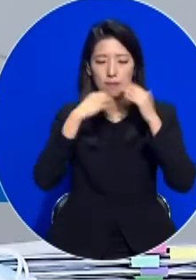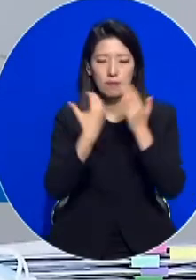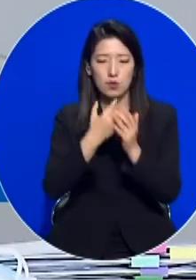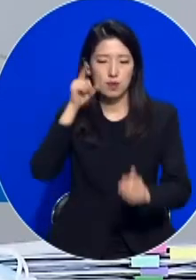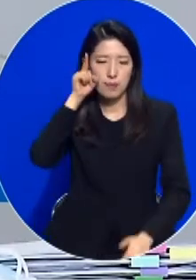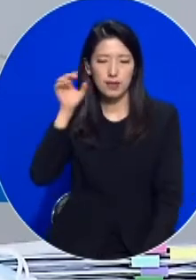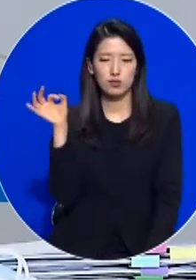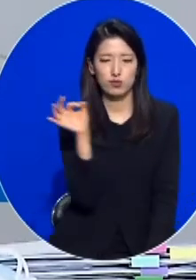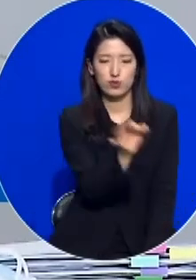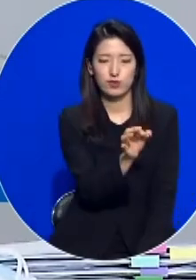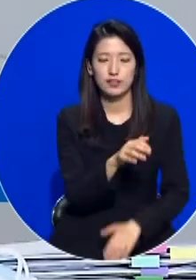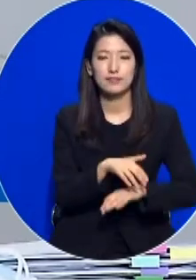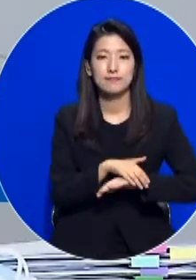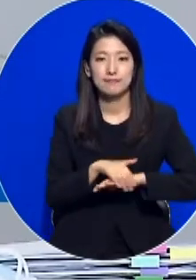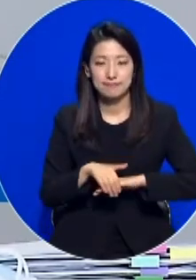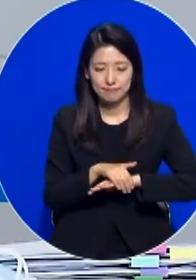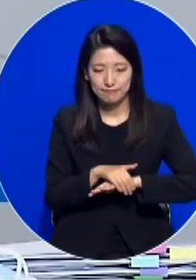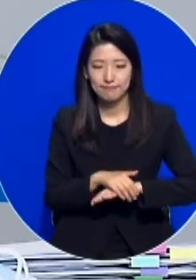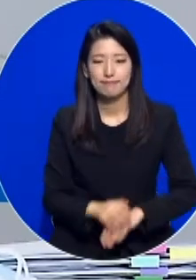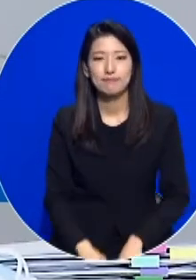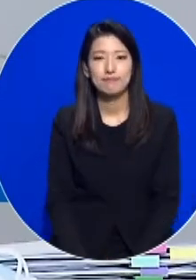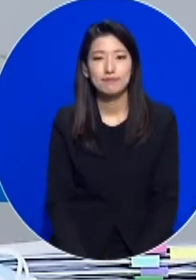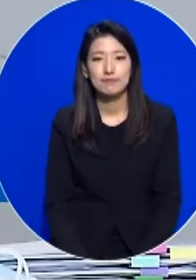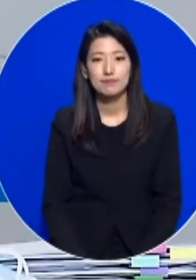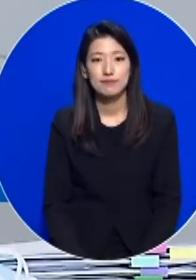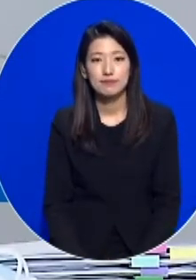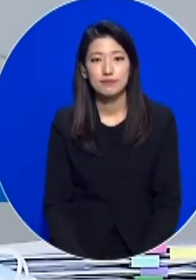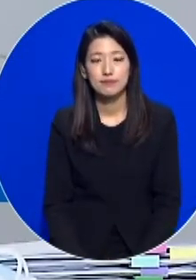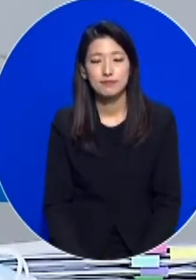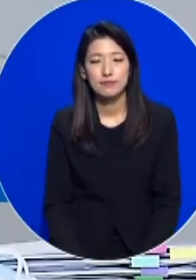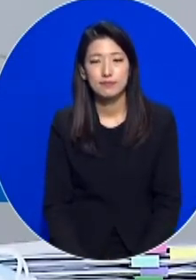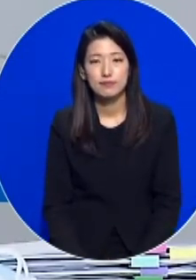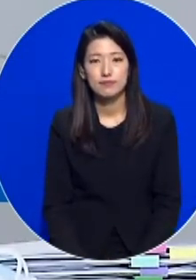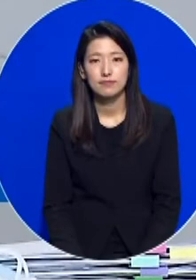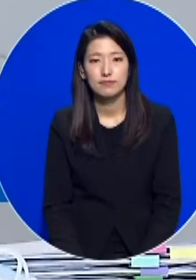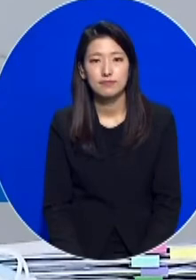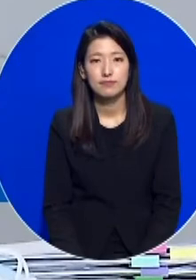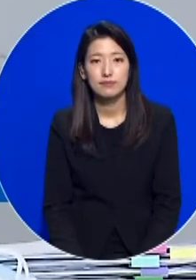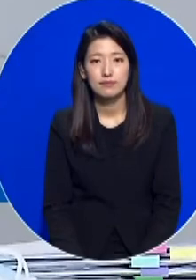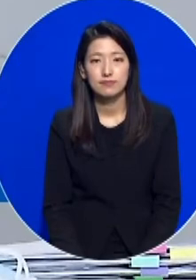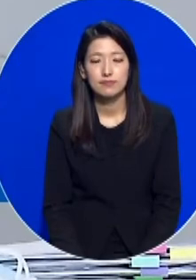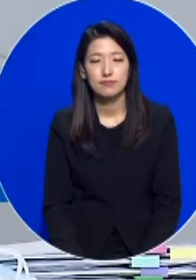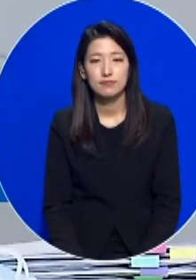등 국가보상 제도의 피해보상 범위를 확대하여 운영할 계획입니다.